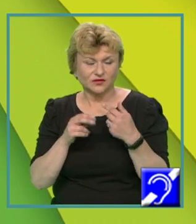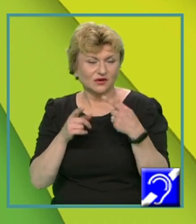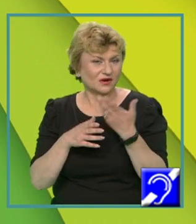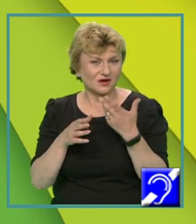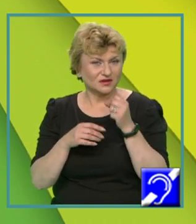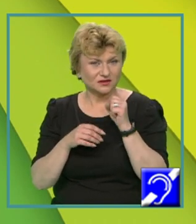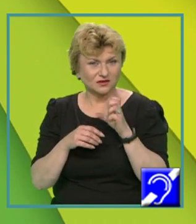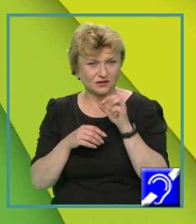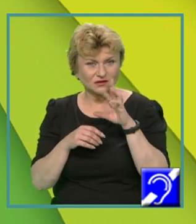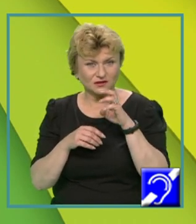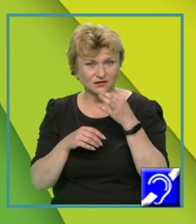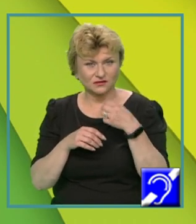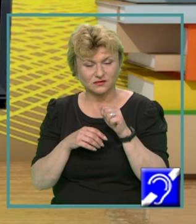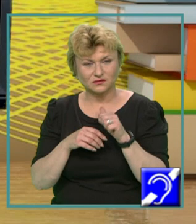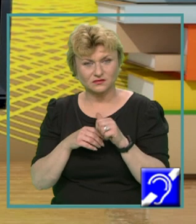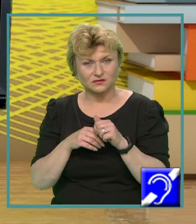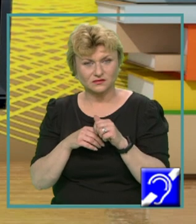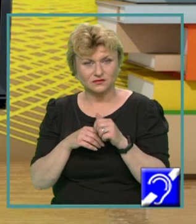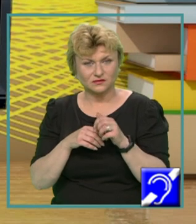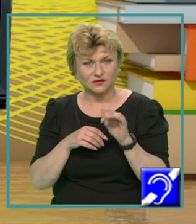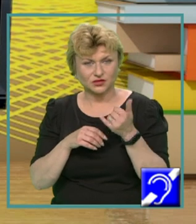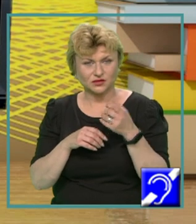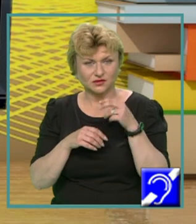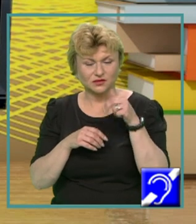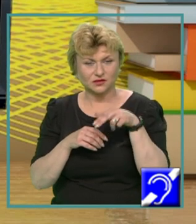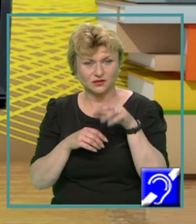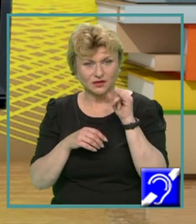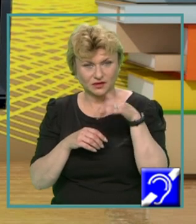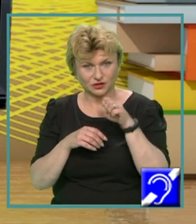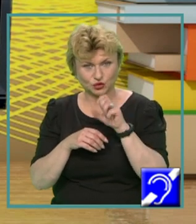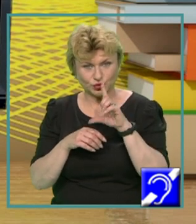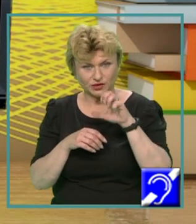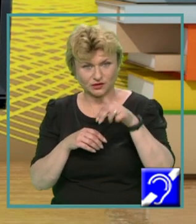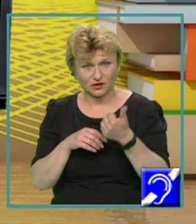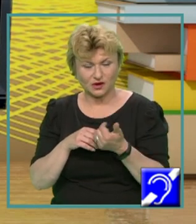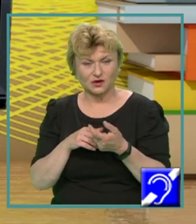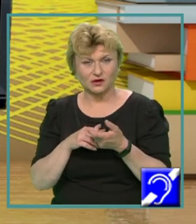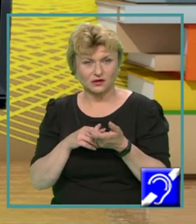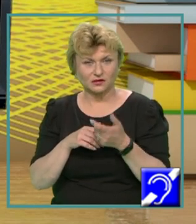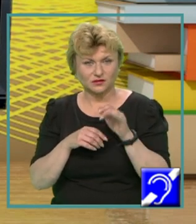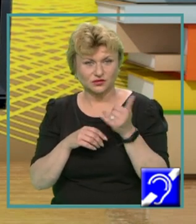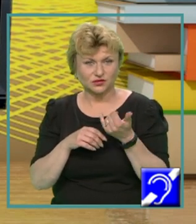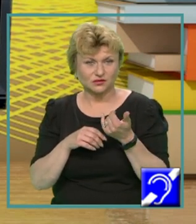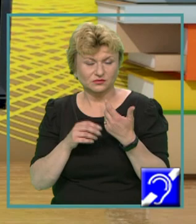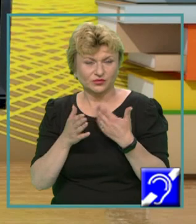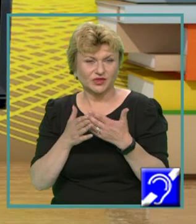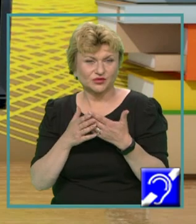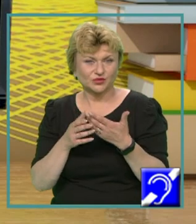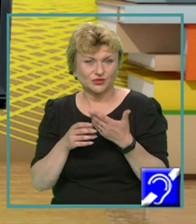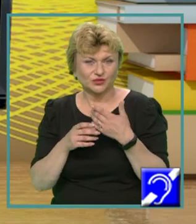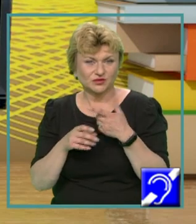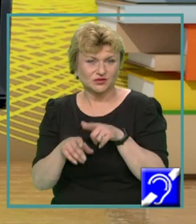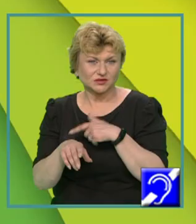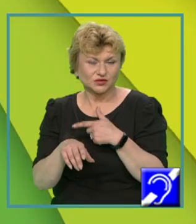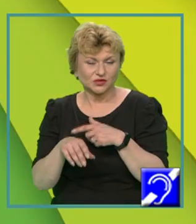doi hormoni opuși, antagoniști, insulina și glucagonul. Insulina este esențială pentru scăderea glicemiei, singurul hormon care